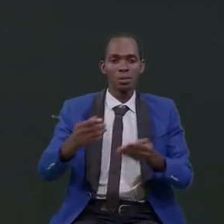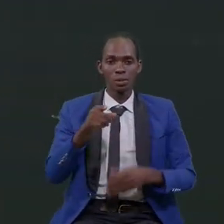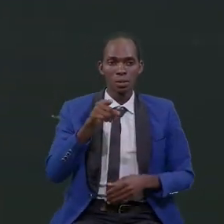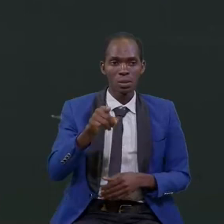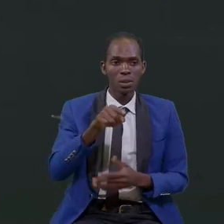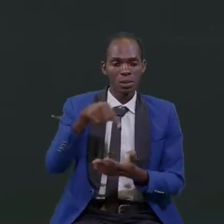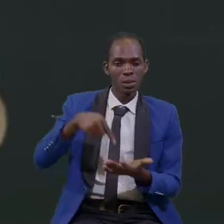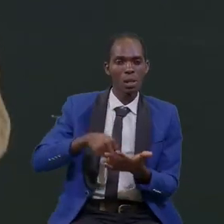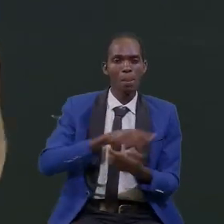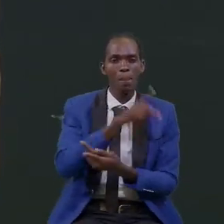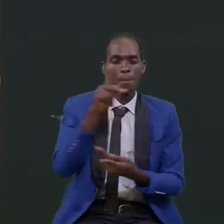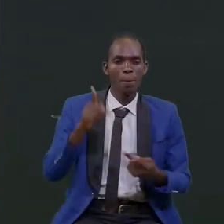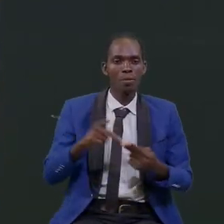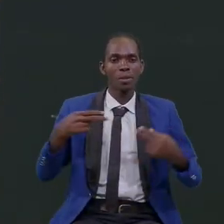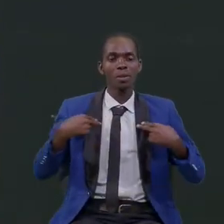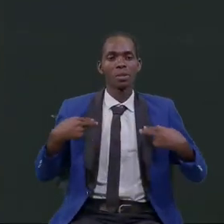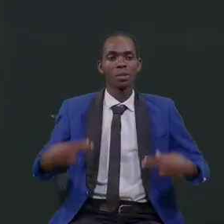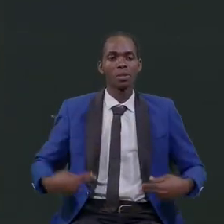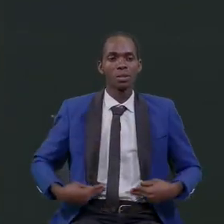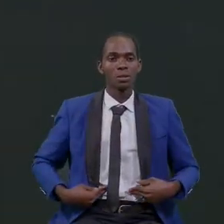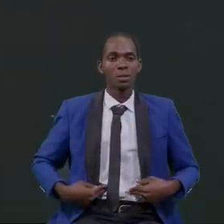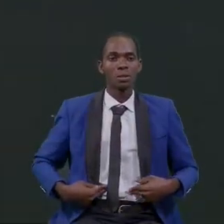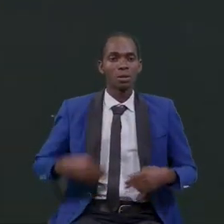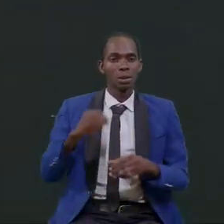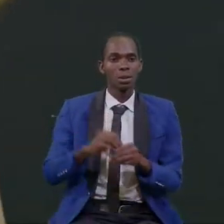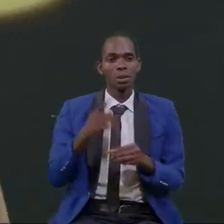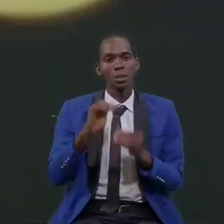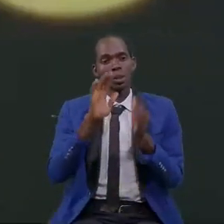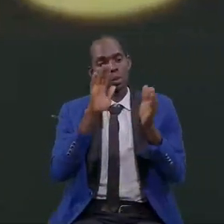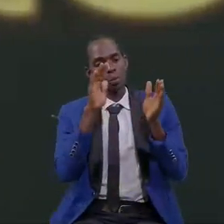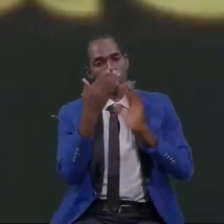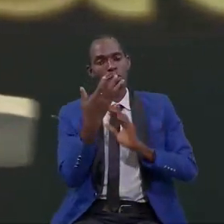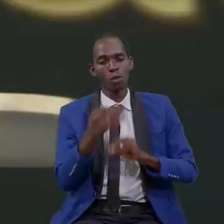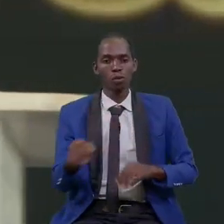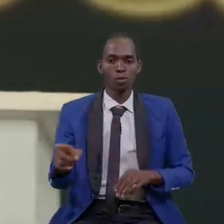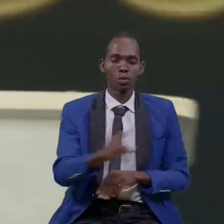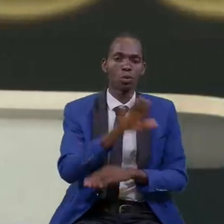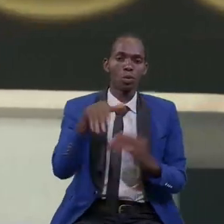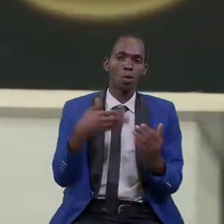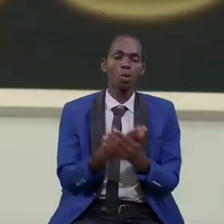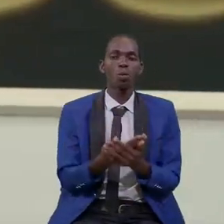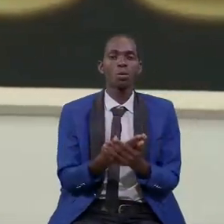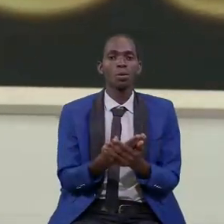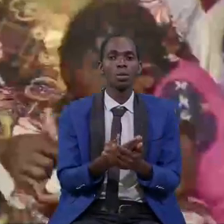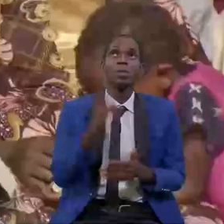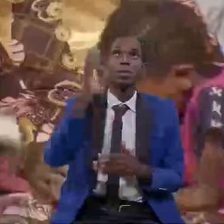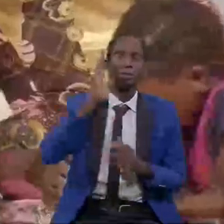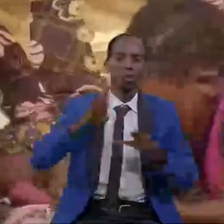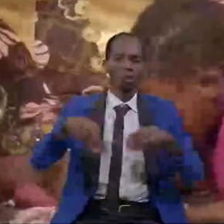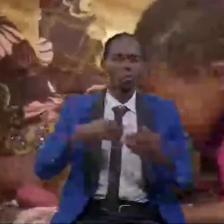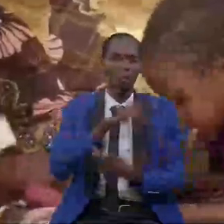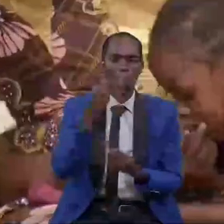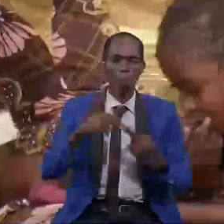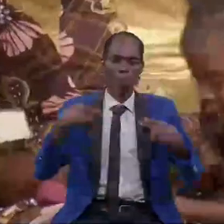cette entière guérison en présence de vous tous. Il te donnera la